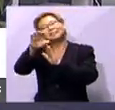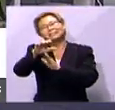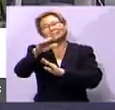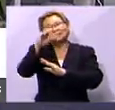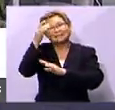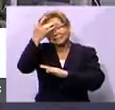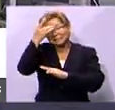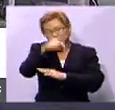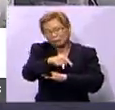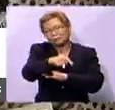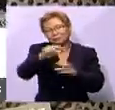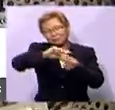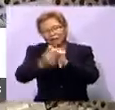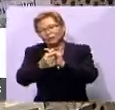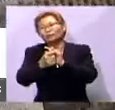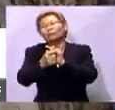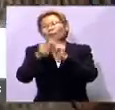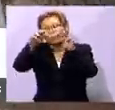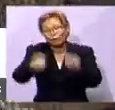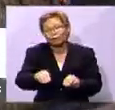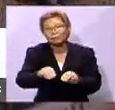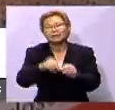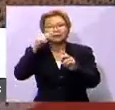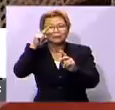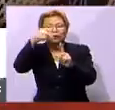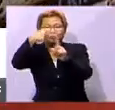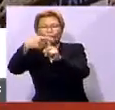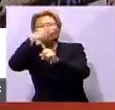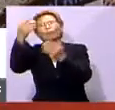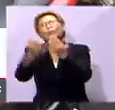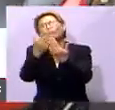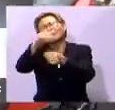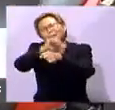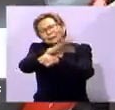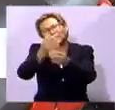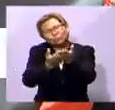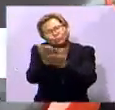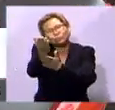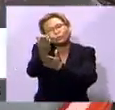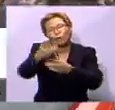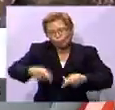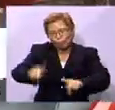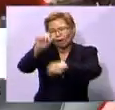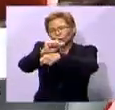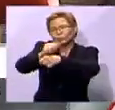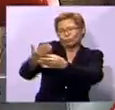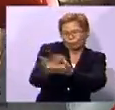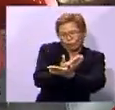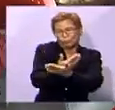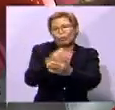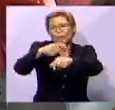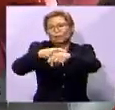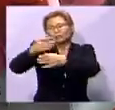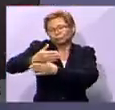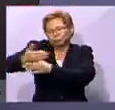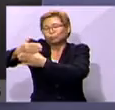manusia harus dilihat dari sudut positif kerana ia bakal memudahkan kerja sekaligus bakal mewujudkan peluang pekerjaan baharu sesi